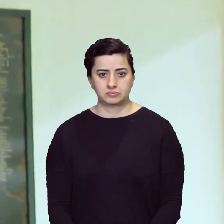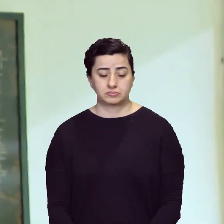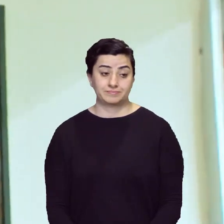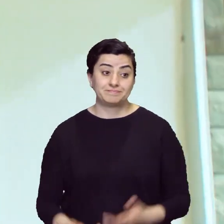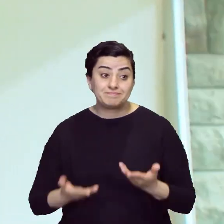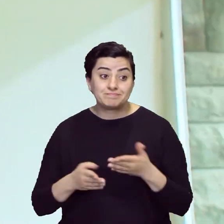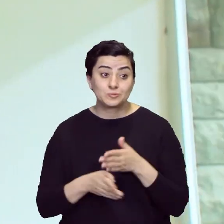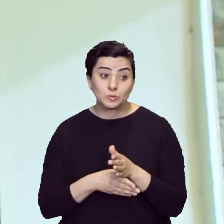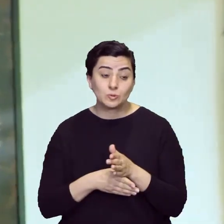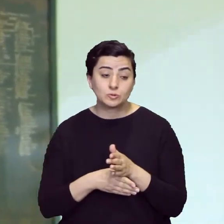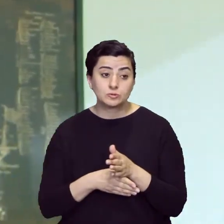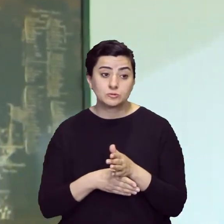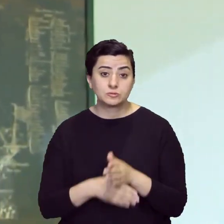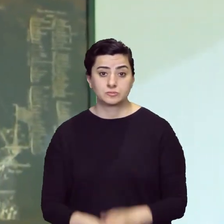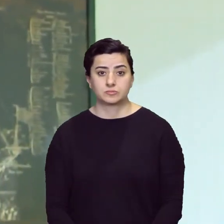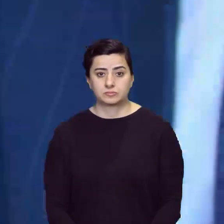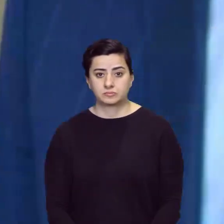Gerçi